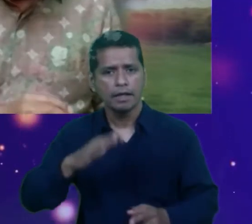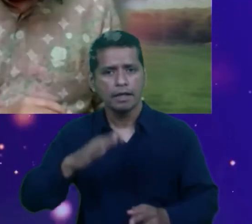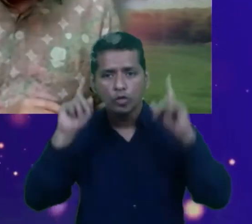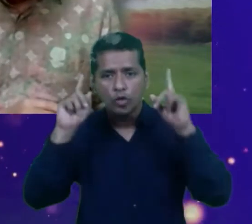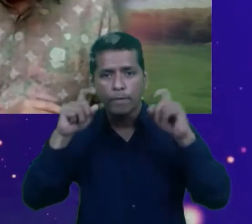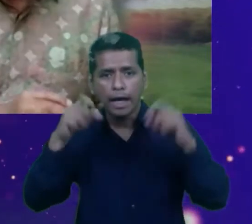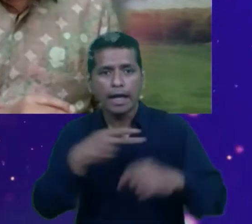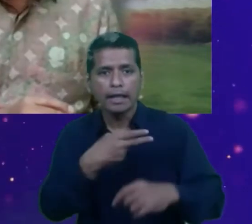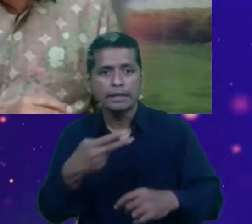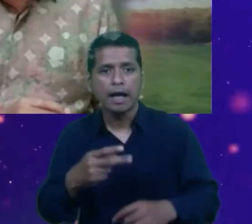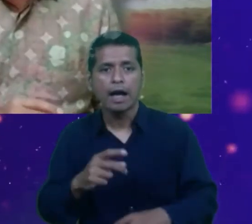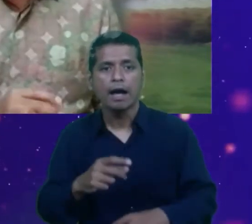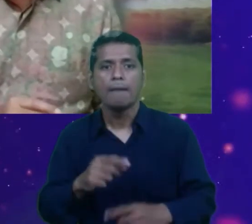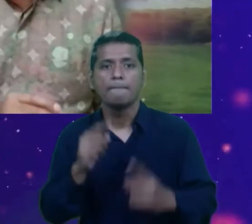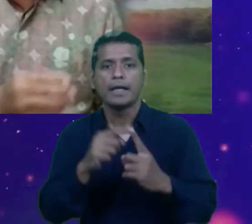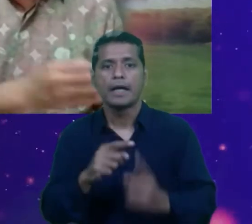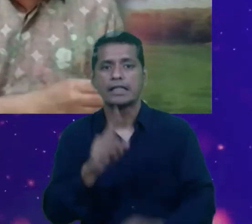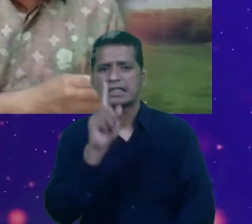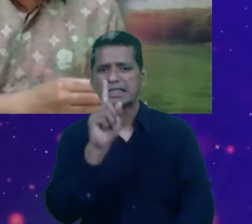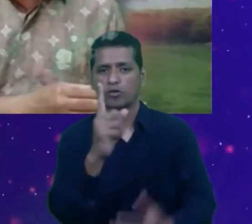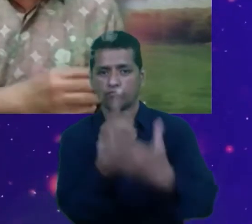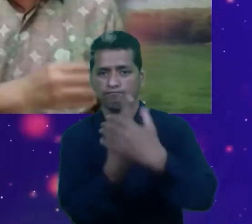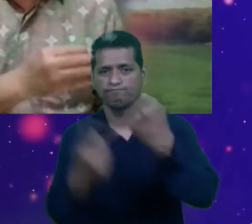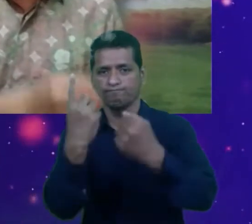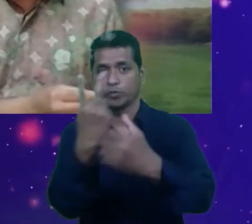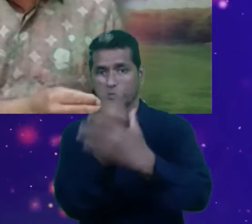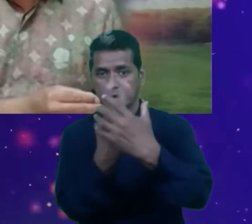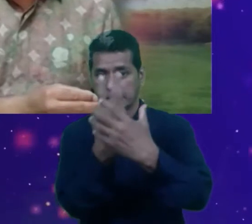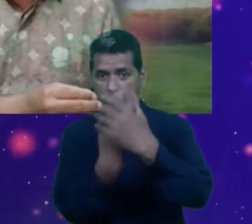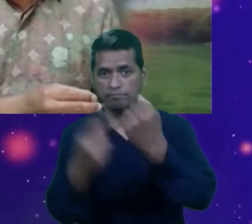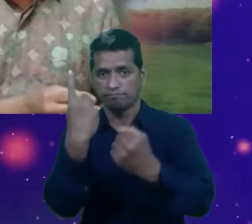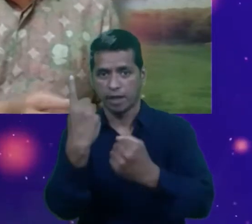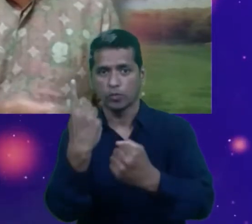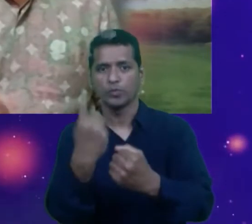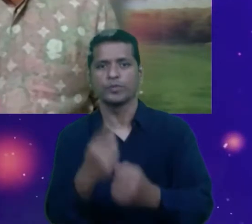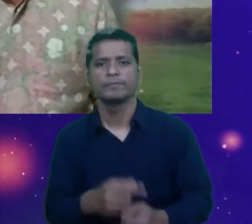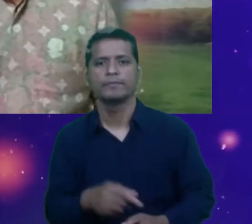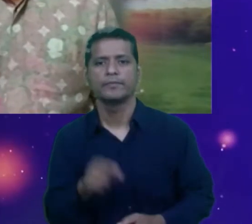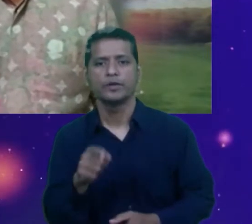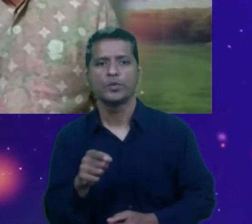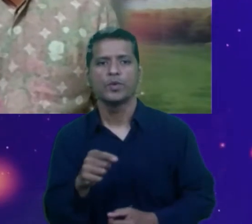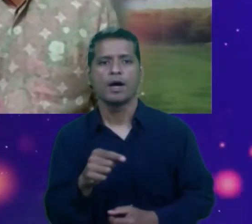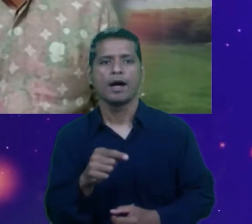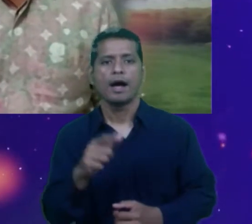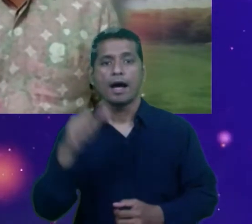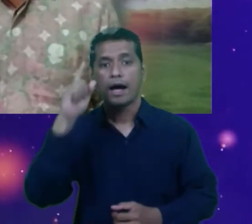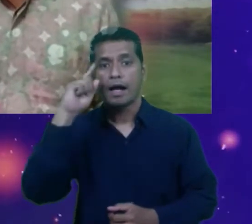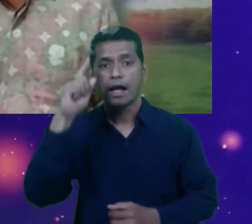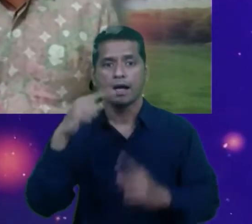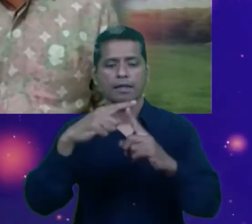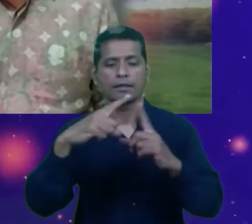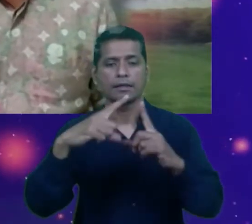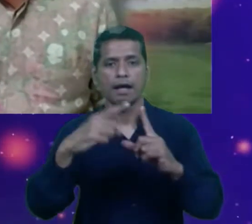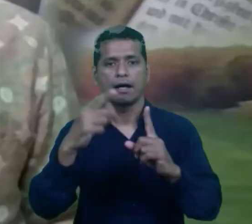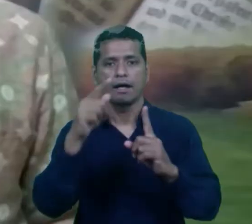sudah dimulai dari Wahyu pasal yang keempat. Ya. Mengapa sampai anak domba itu duduk di atas